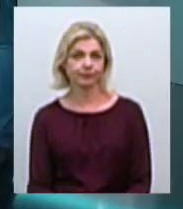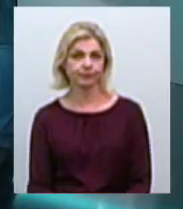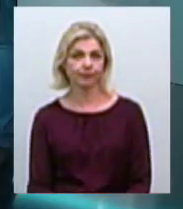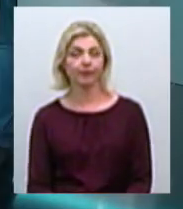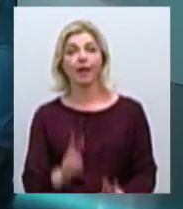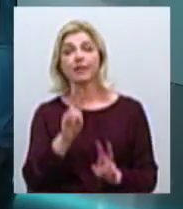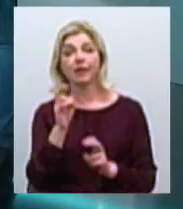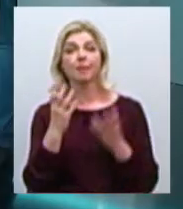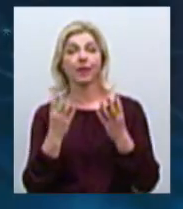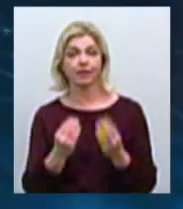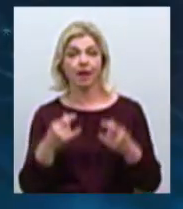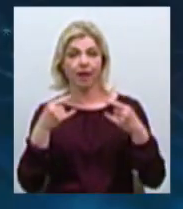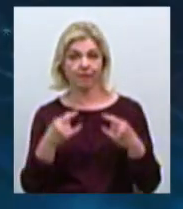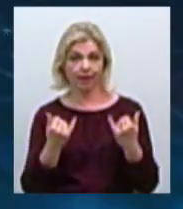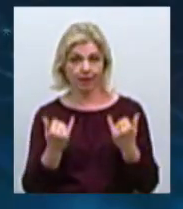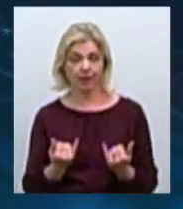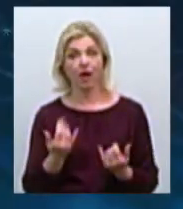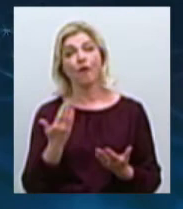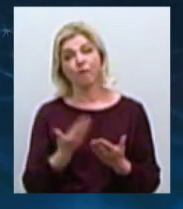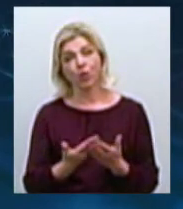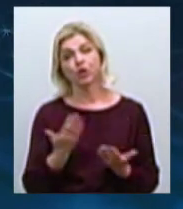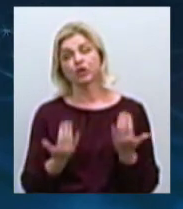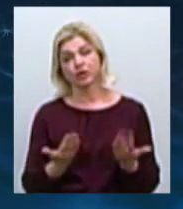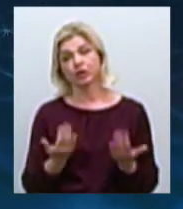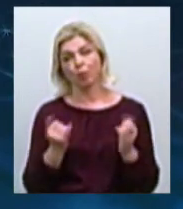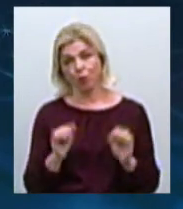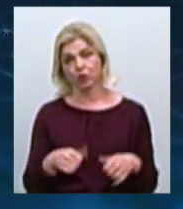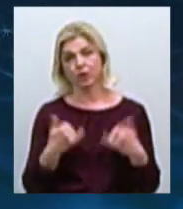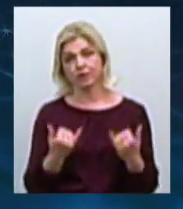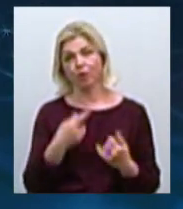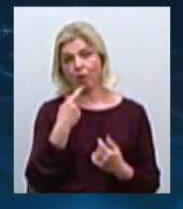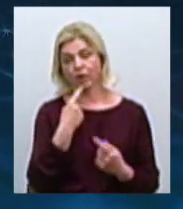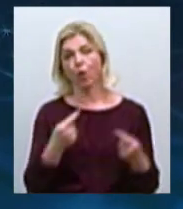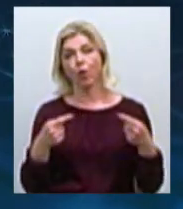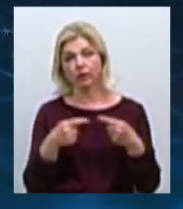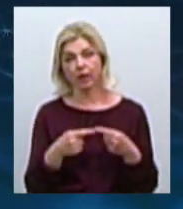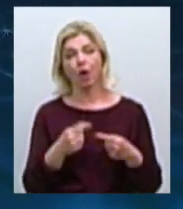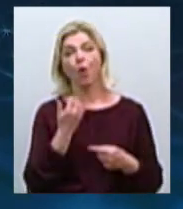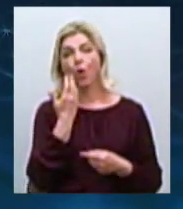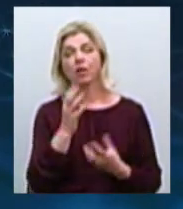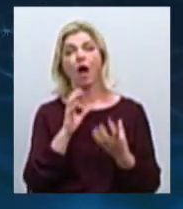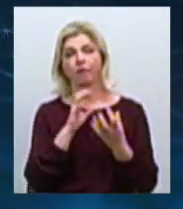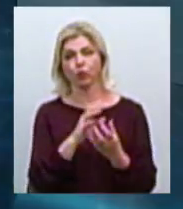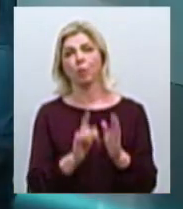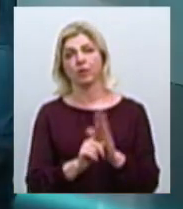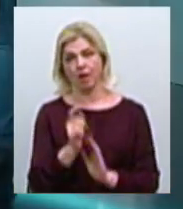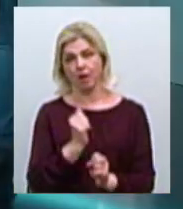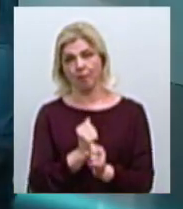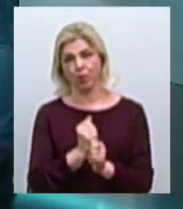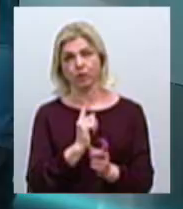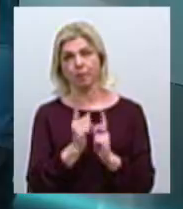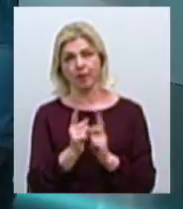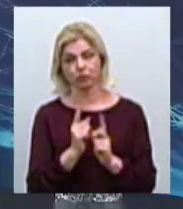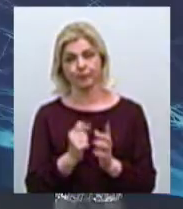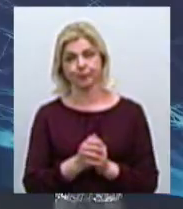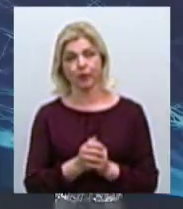Тема дня в прямому ефірі. Отже, чи можна сьогодні говорити конкретно, коли саме ці автобуси вийдуть на маршрути? Конкретної дати